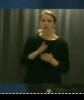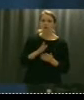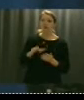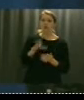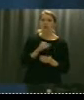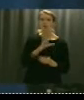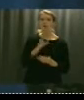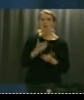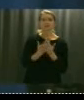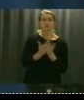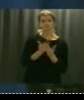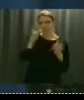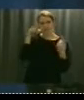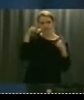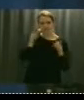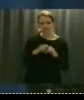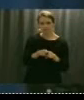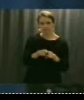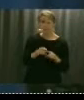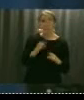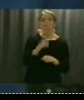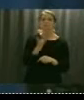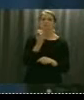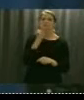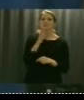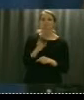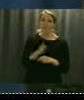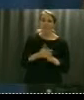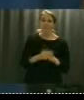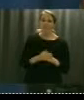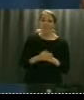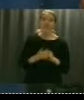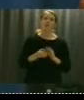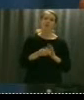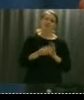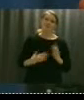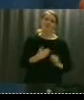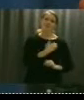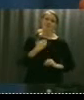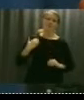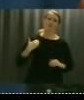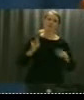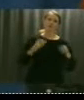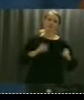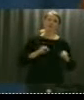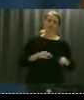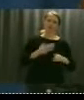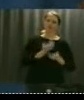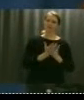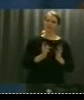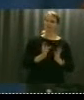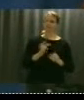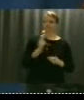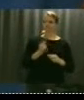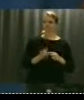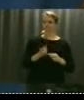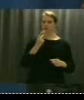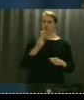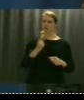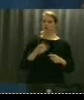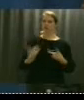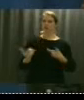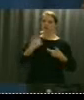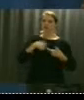inte er motion bifallen. Den blev ju bara besvarad. Därför att våra jurister inte ansåg att det var helt klart att en